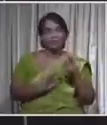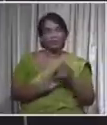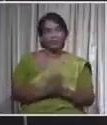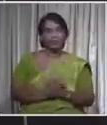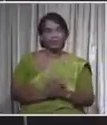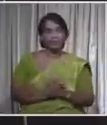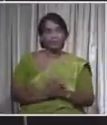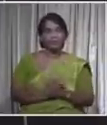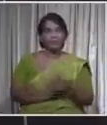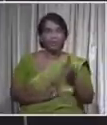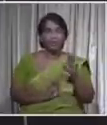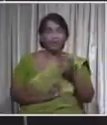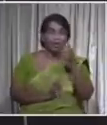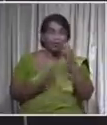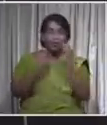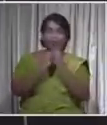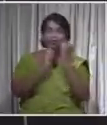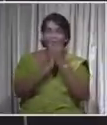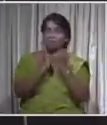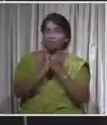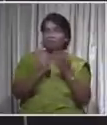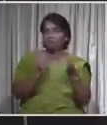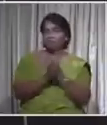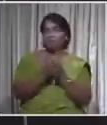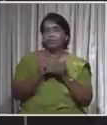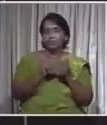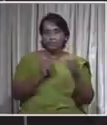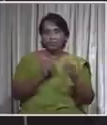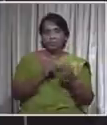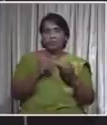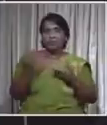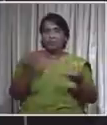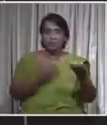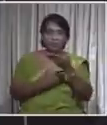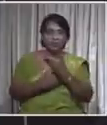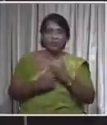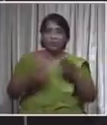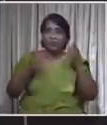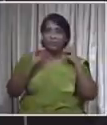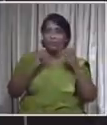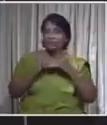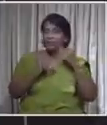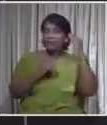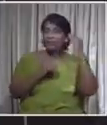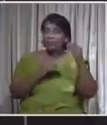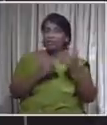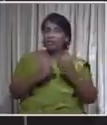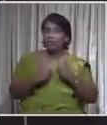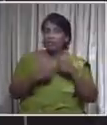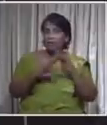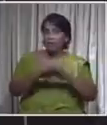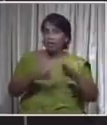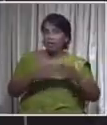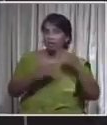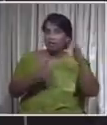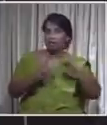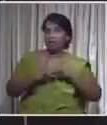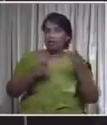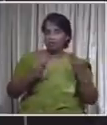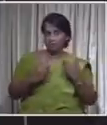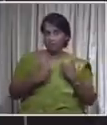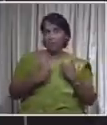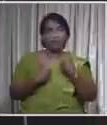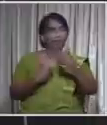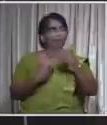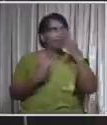මං කියන්නේ මෙතනදී හොඳ වැඩපිළිවෙලක් එක යන්න. මේ අපි සෙල්ලම් කරන්නේ අනාගතේ අපේ දරුවන්ගේ අනාගතය ගැන. හොඳට